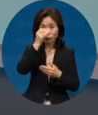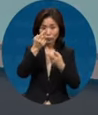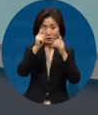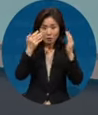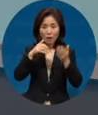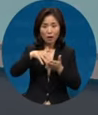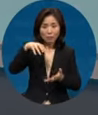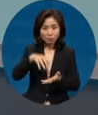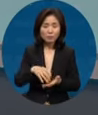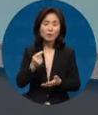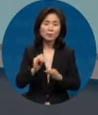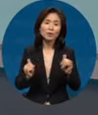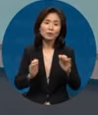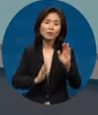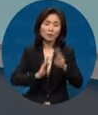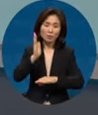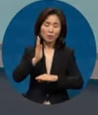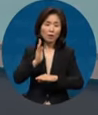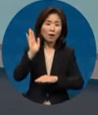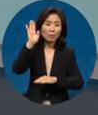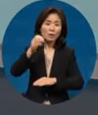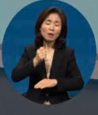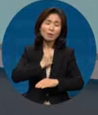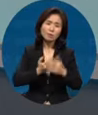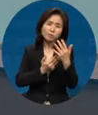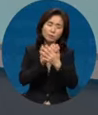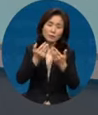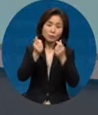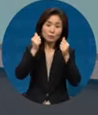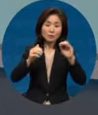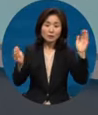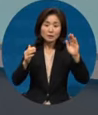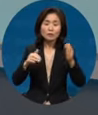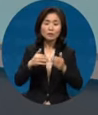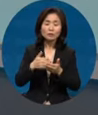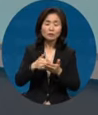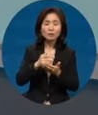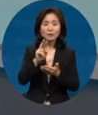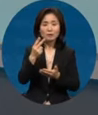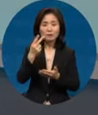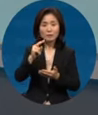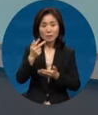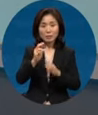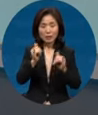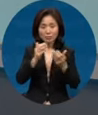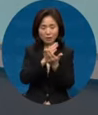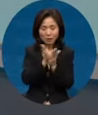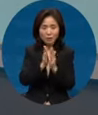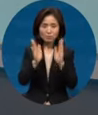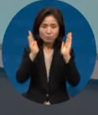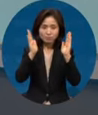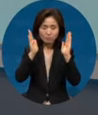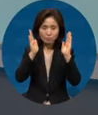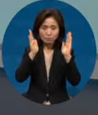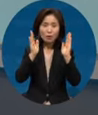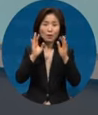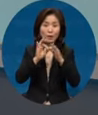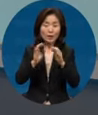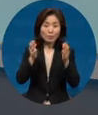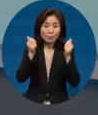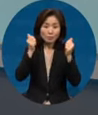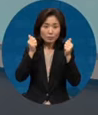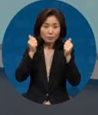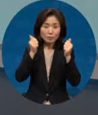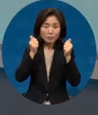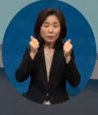넘습니다 앞날이 막막한 이 졸업생들이 2007 100가지가 없는 이런 다양한 수업을 듣고 수료증을 따면서 내일을 준비하고